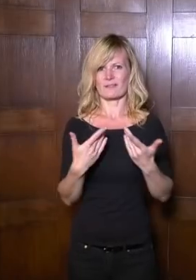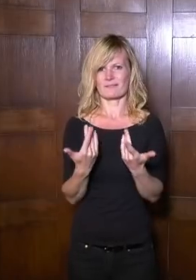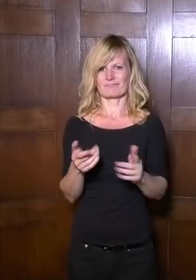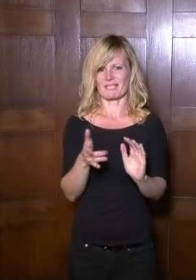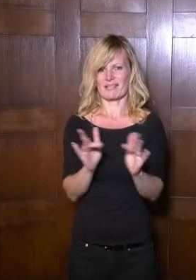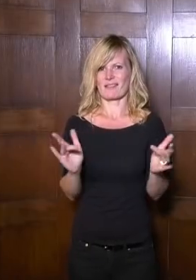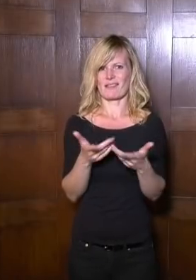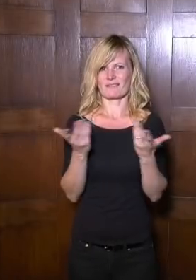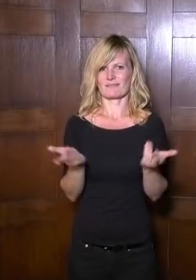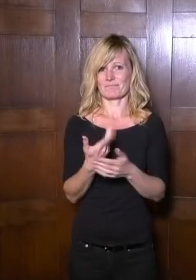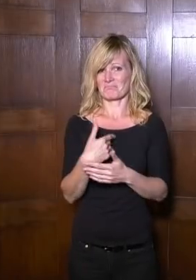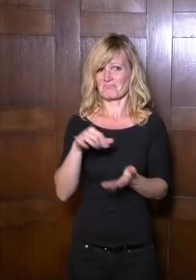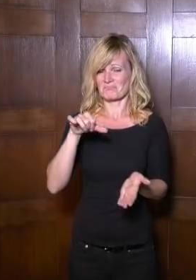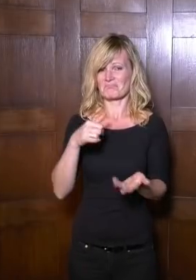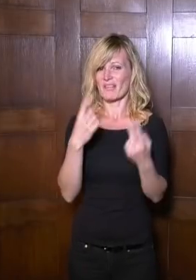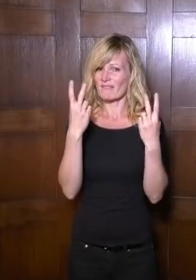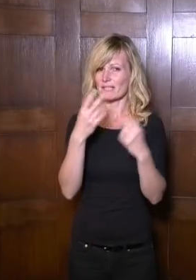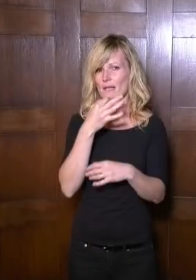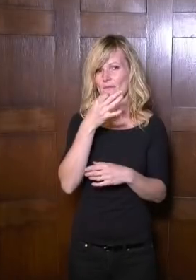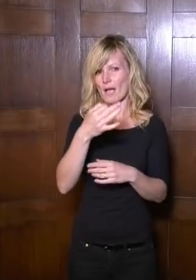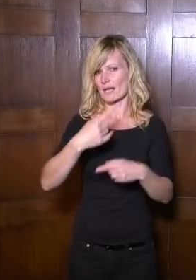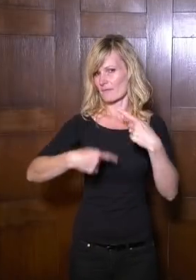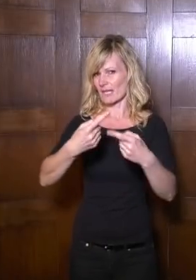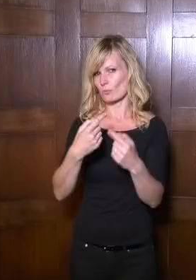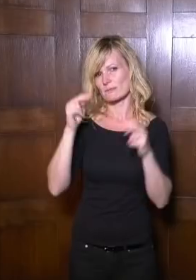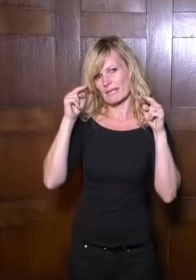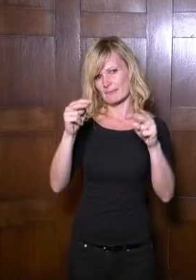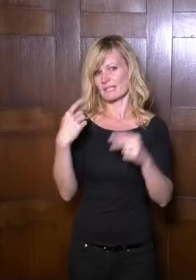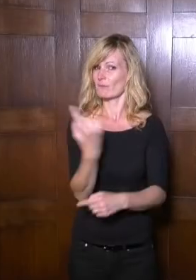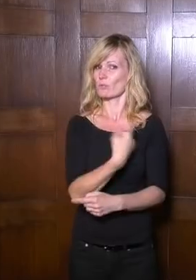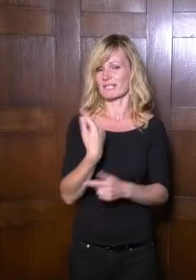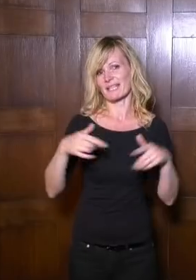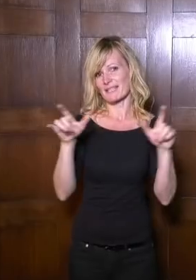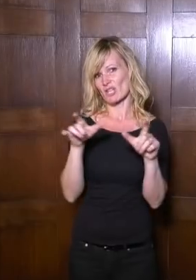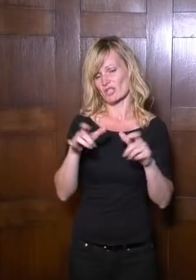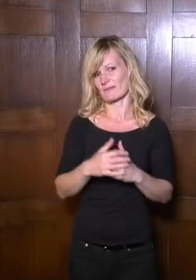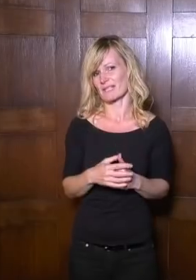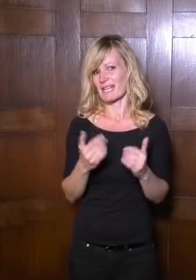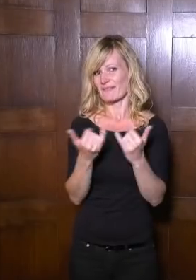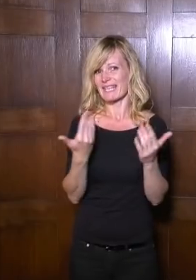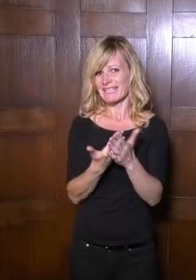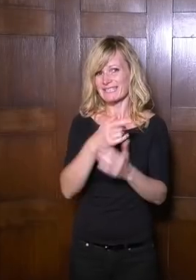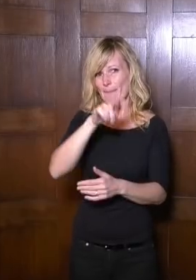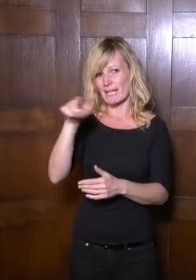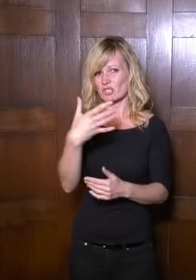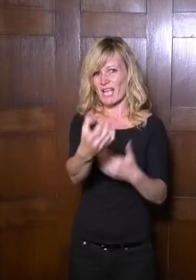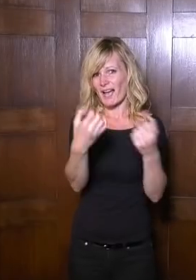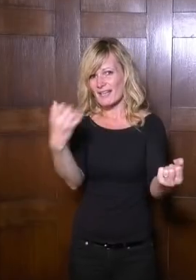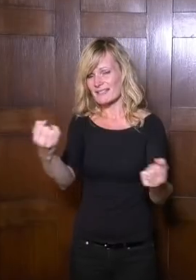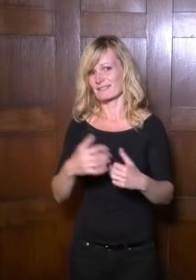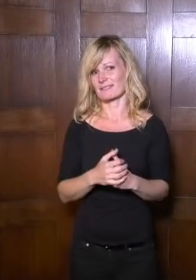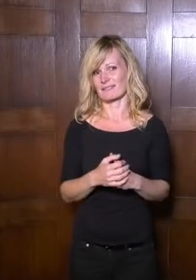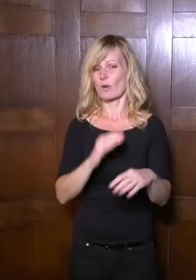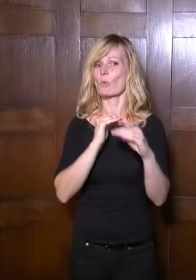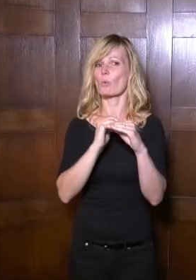eine Frage in die Entwicklungsperspektive unserer Gesellschaft ist. Was machen, wie erreichen wir diese Menschen? Also Kollegen haben